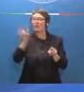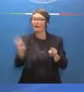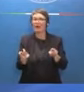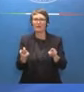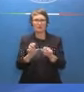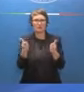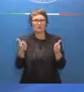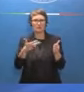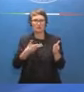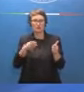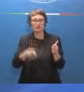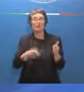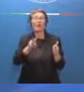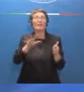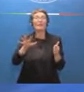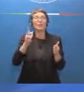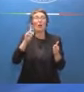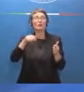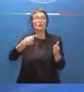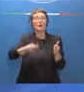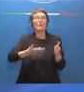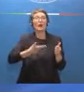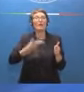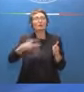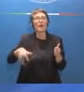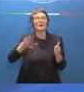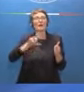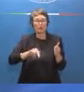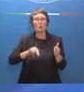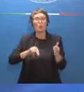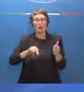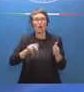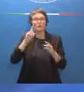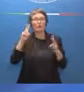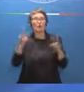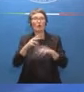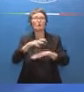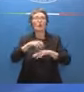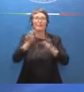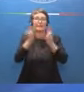febbraio il nuovo Consiglio europeo dei ministri dell'energia, abbiamo chiesto all'Europa ovviamente,